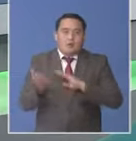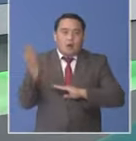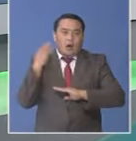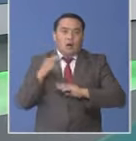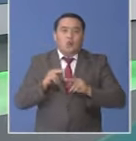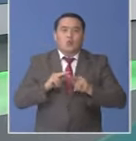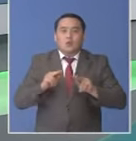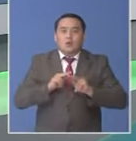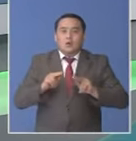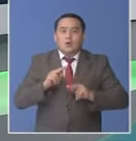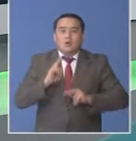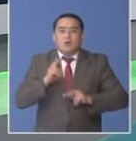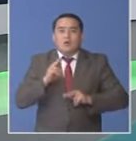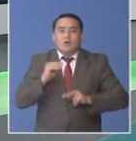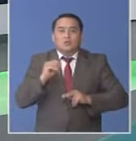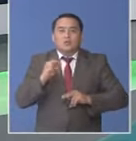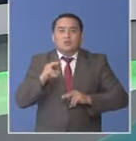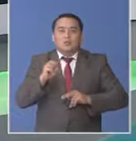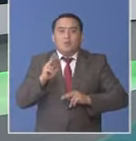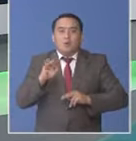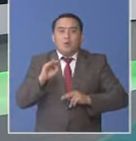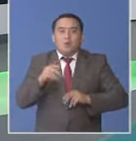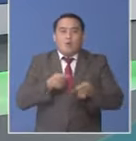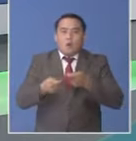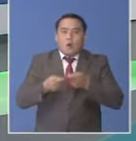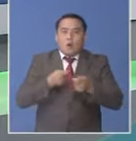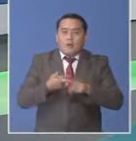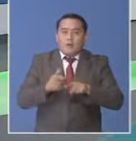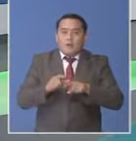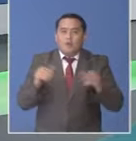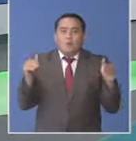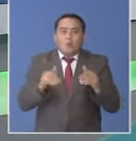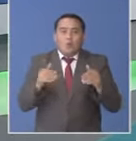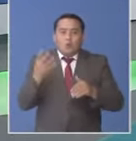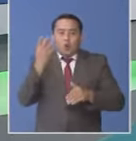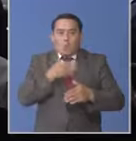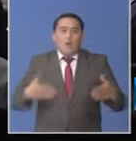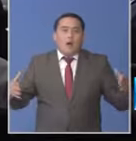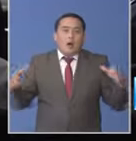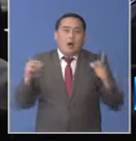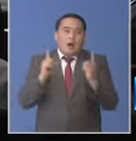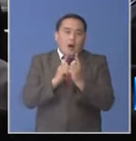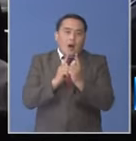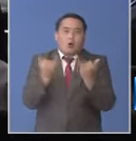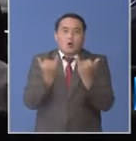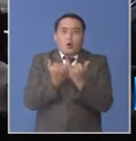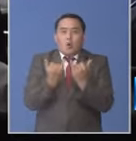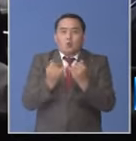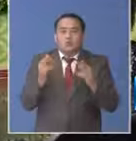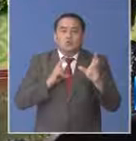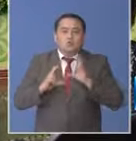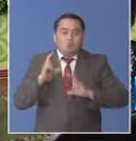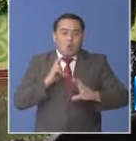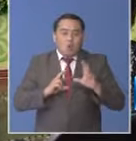педагог по профессии Калима Жизылбекова руководила этим учебным заведением. Теплыми объятиями встретили гостью педагоги и